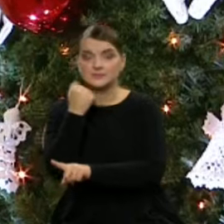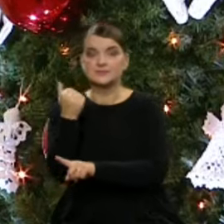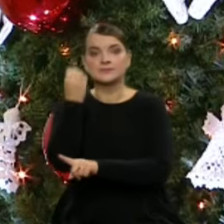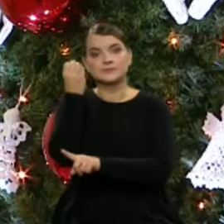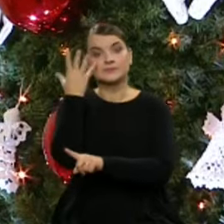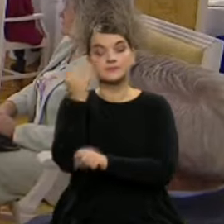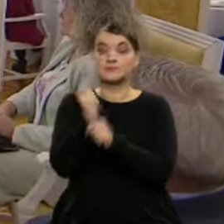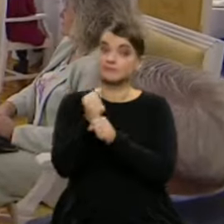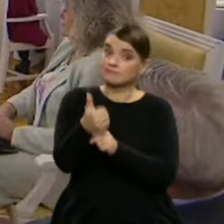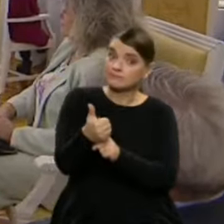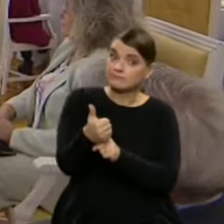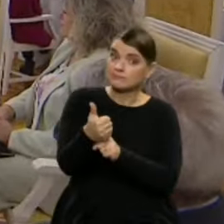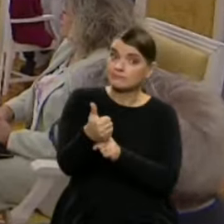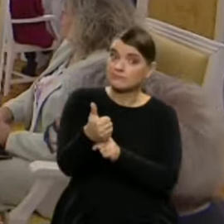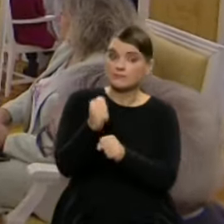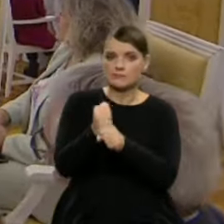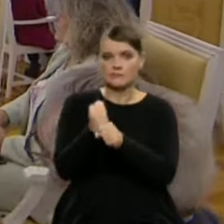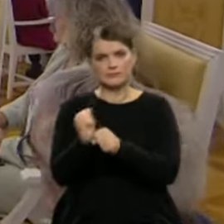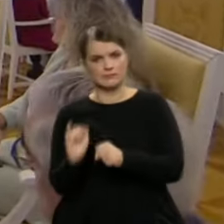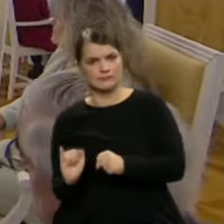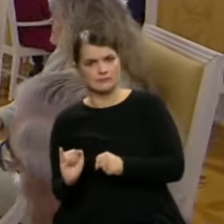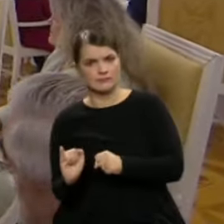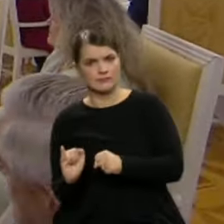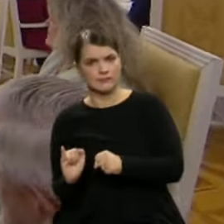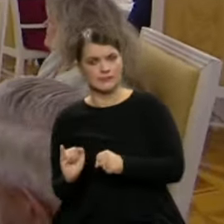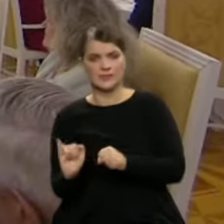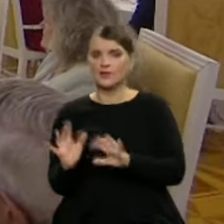gerai, ką aš darau blogai.